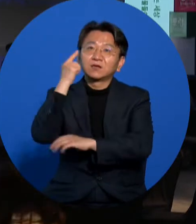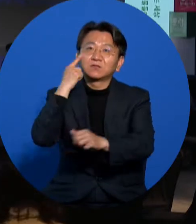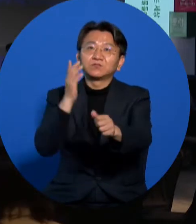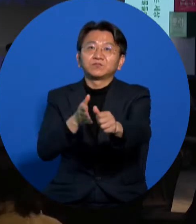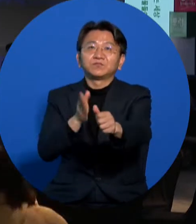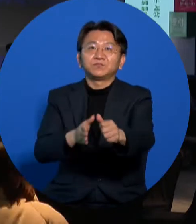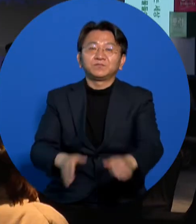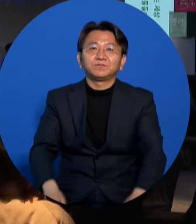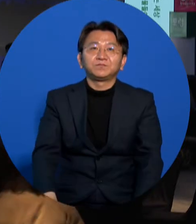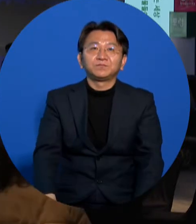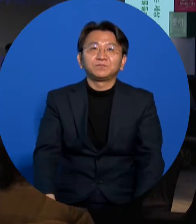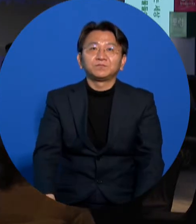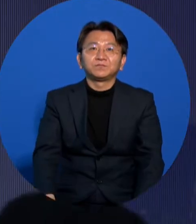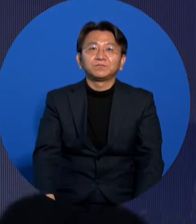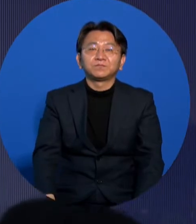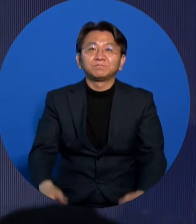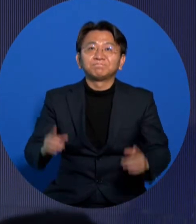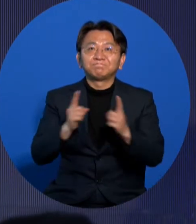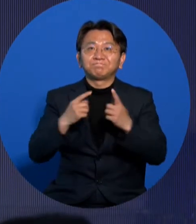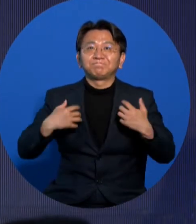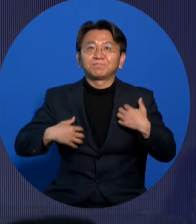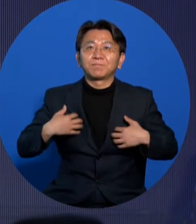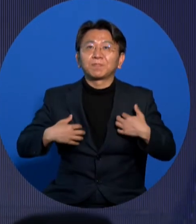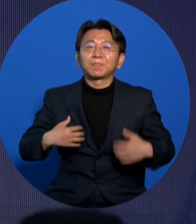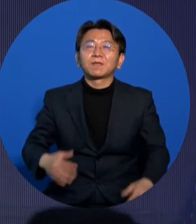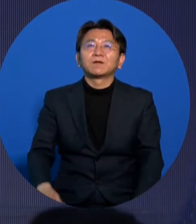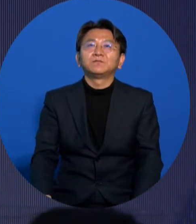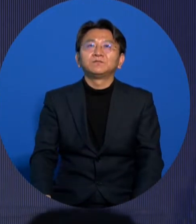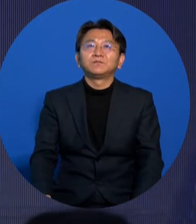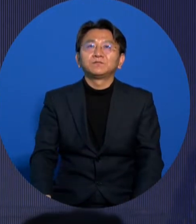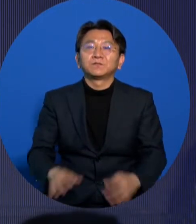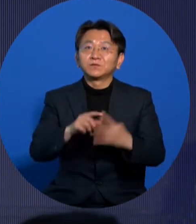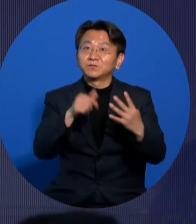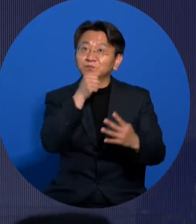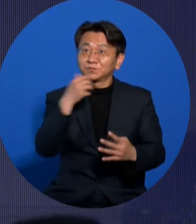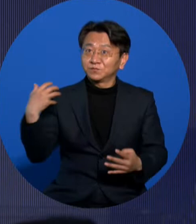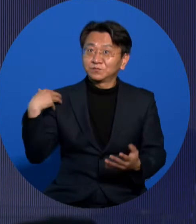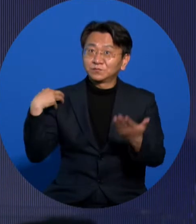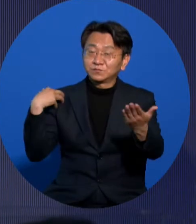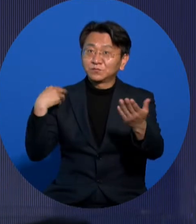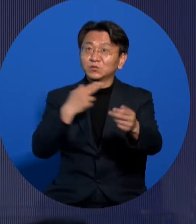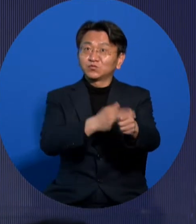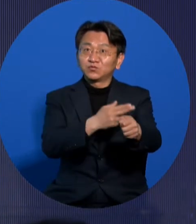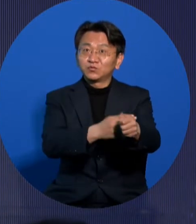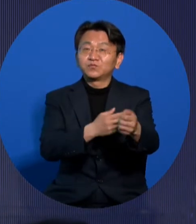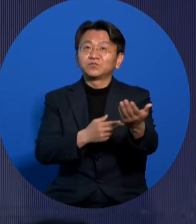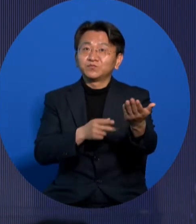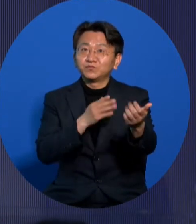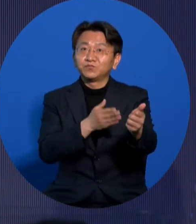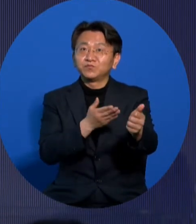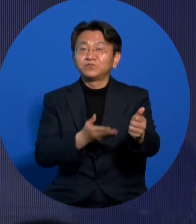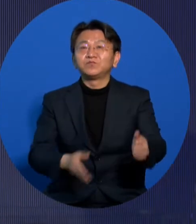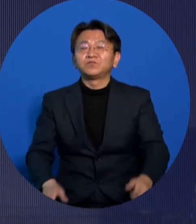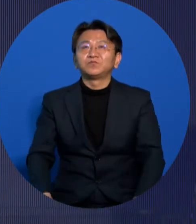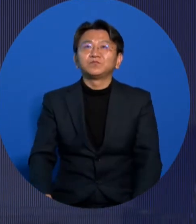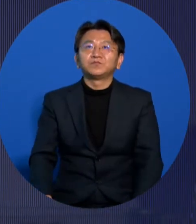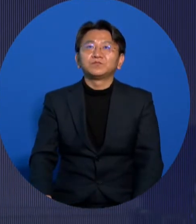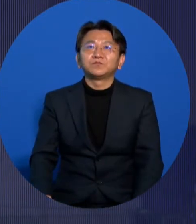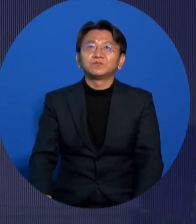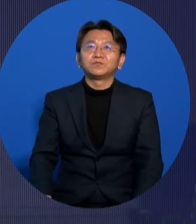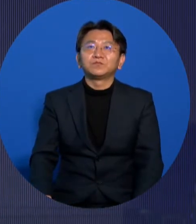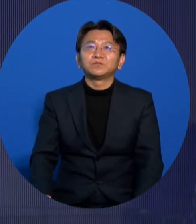예, 반갑습니다. 우리 사회 보시는 선생님, 교수님이